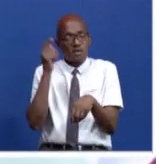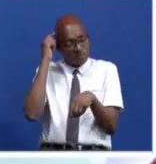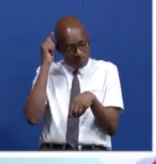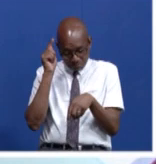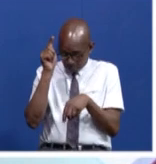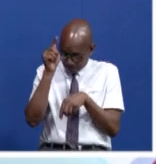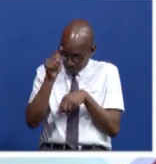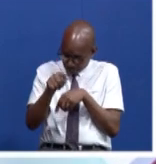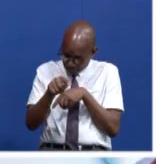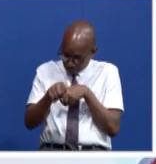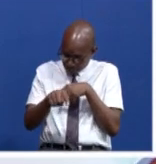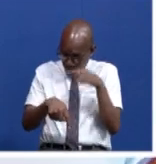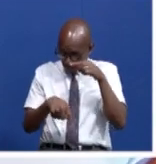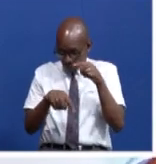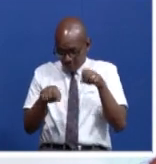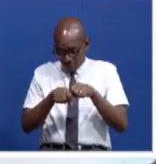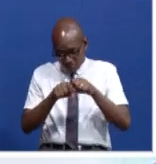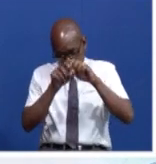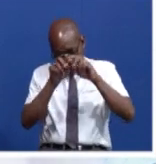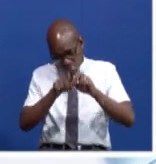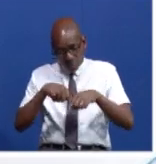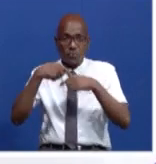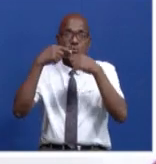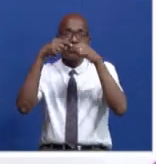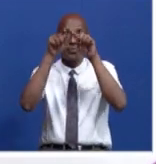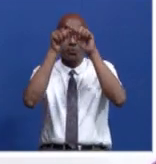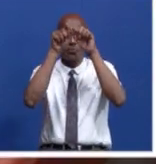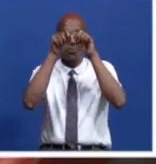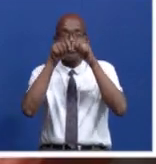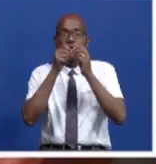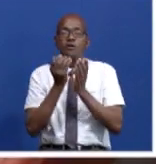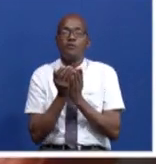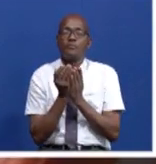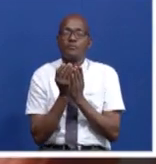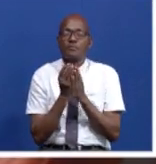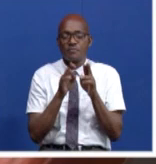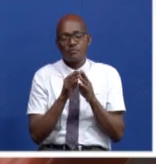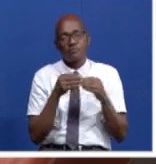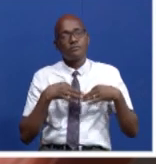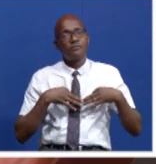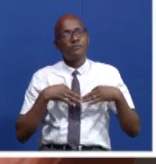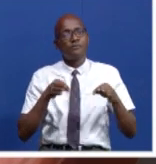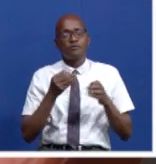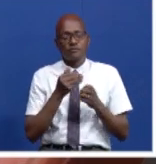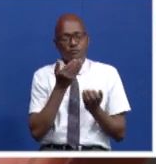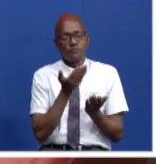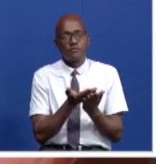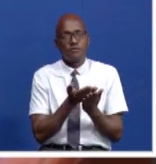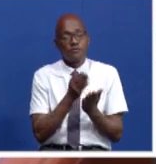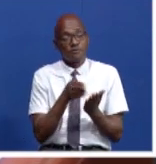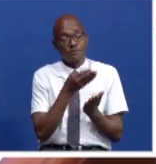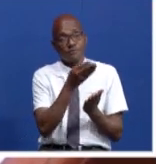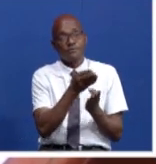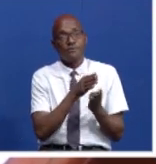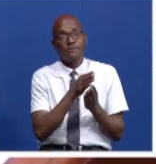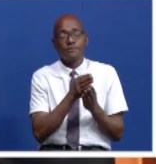miguu juu akiendelea kujitetea shahidi huyo akaiomba mahakama imimwachie uhuru kwa kuwa ushahidi uliotolewa